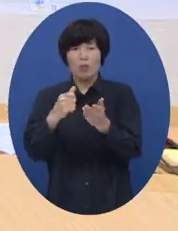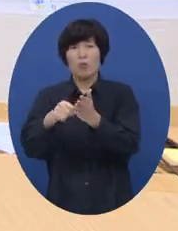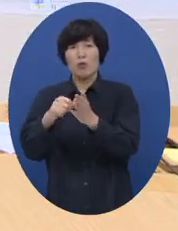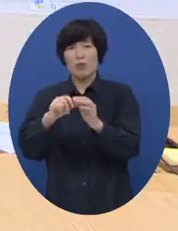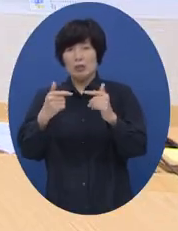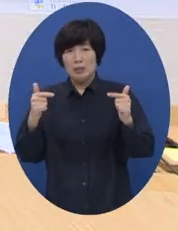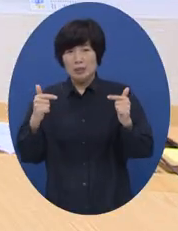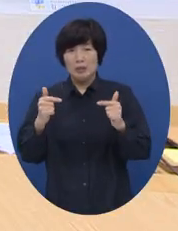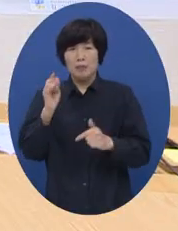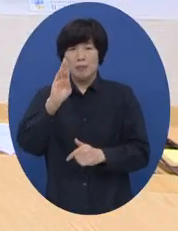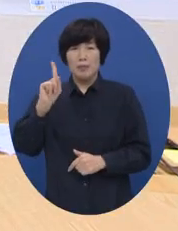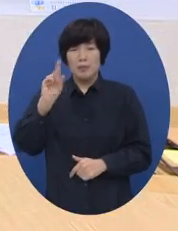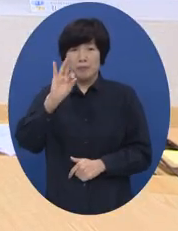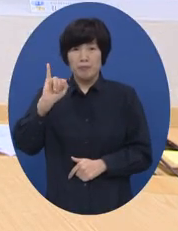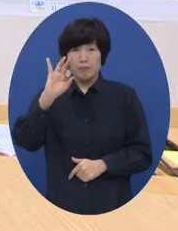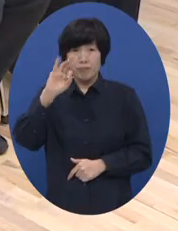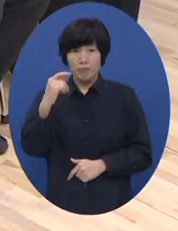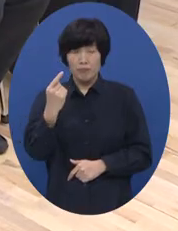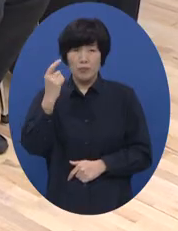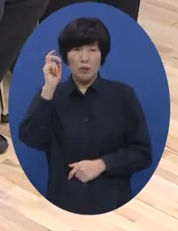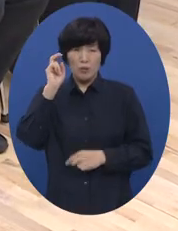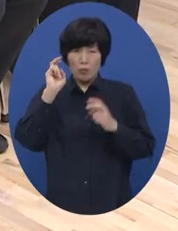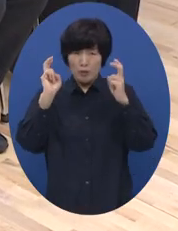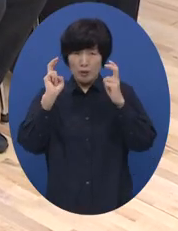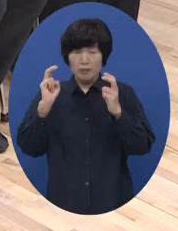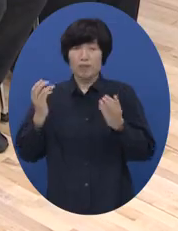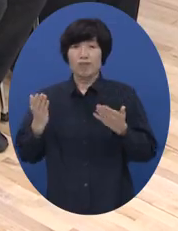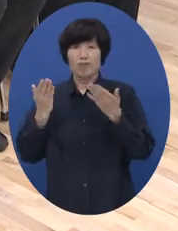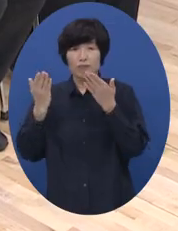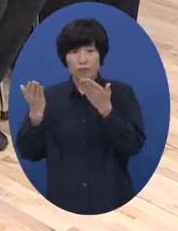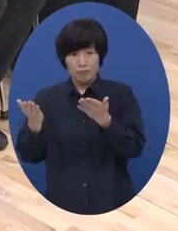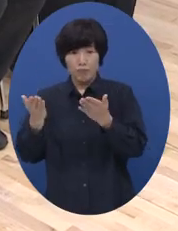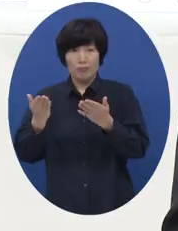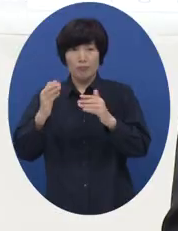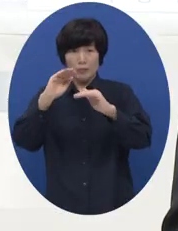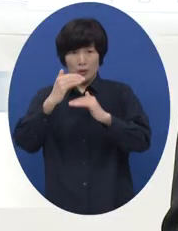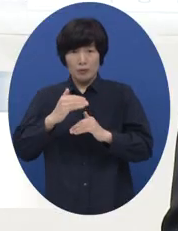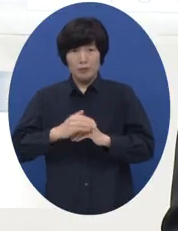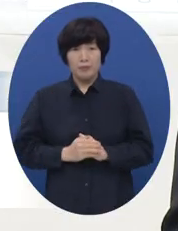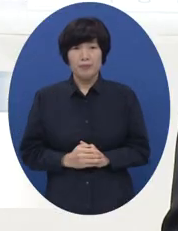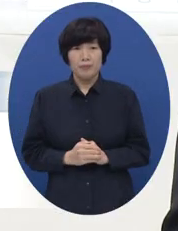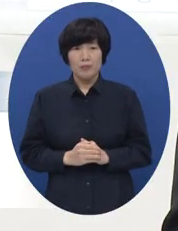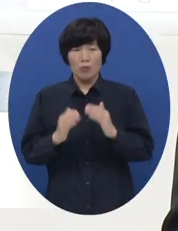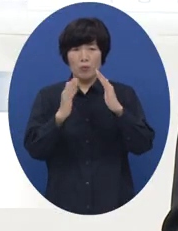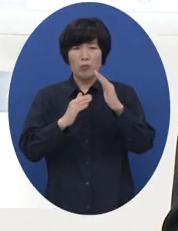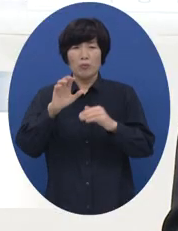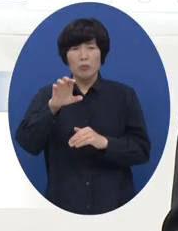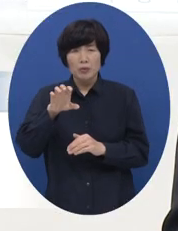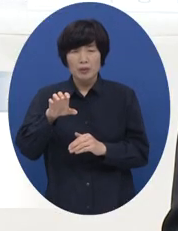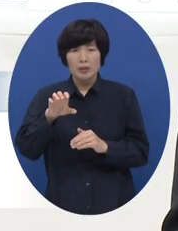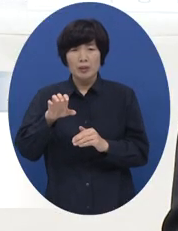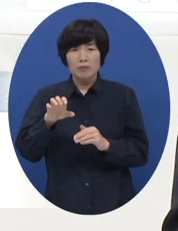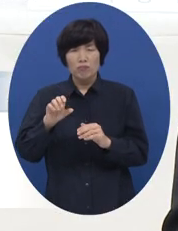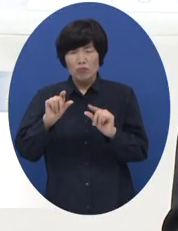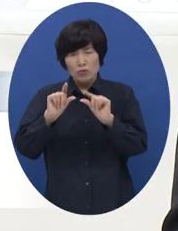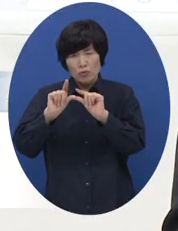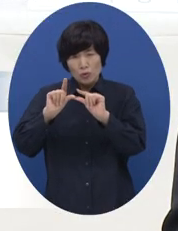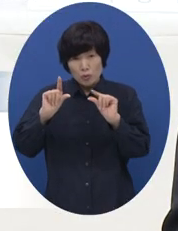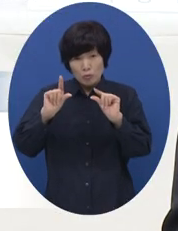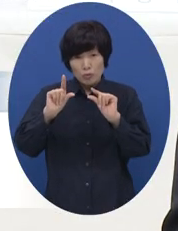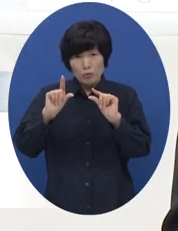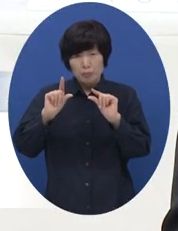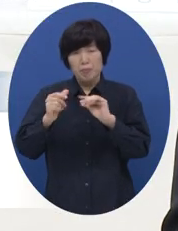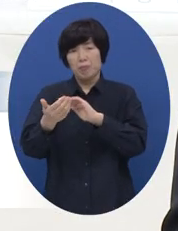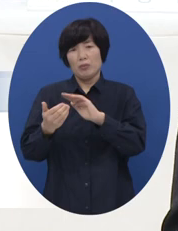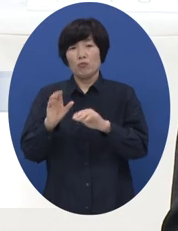기업에 이전하고 제품화를 추진한다는 내용을 골자로 합니다. 공공 영역에서 일부 선행적인 투자를 해주는